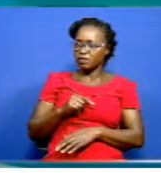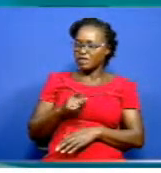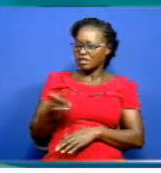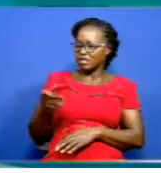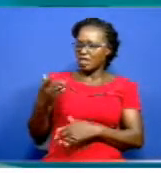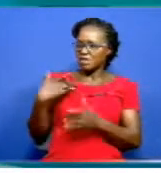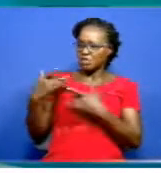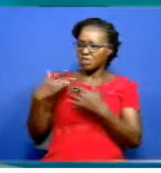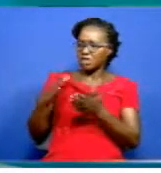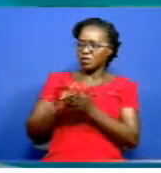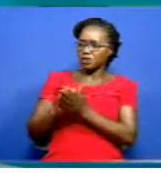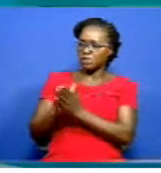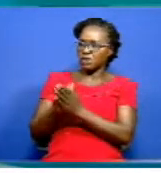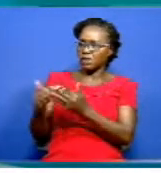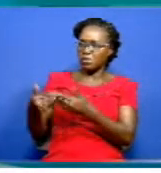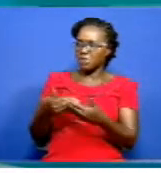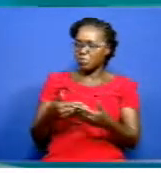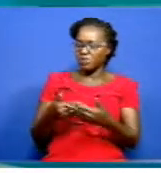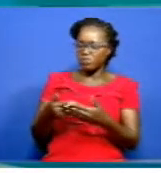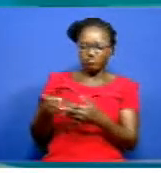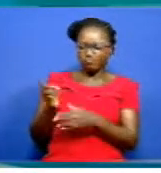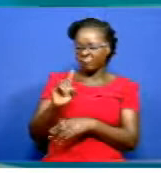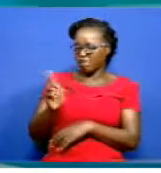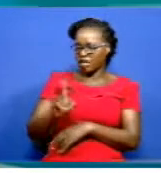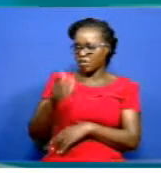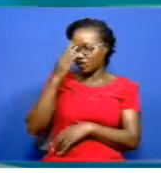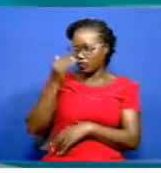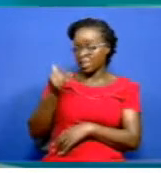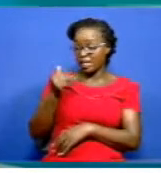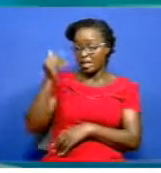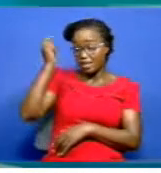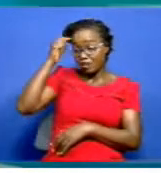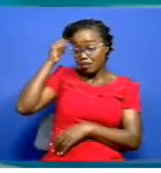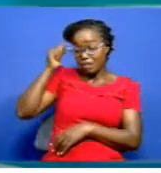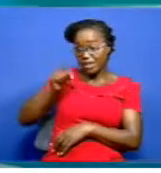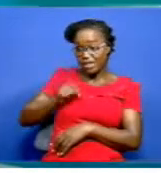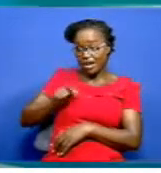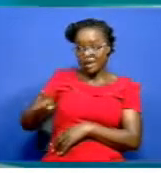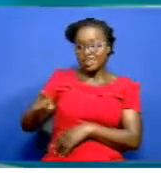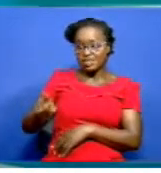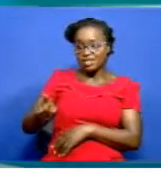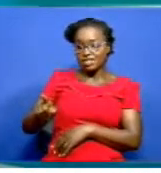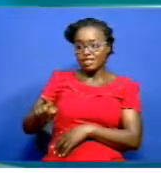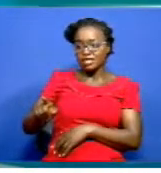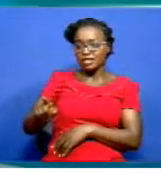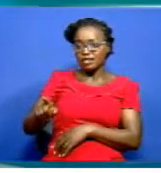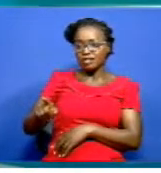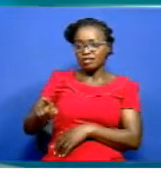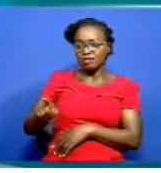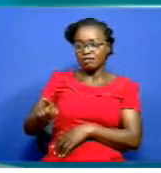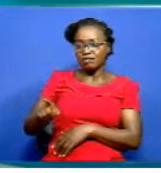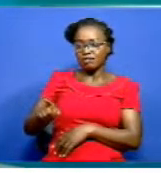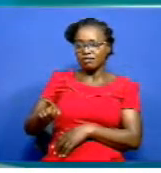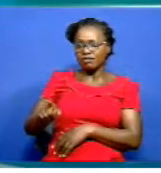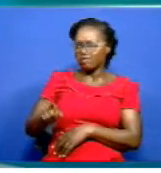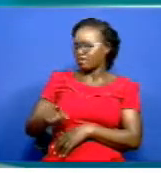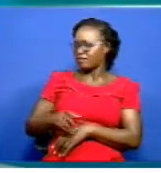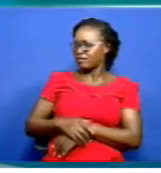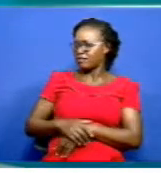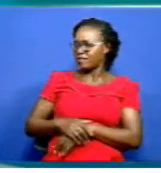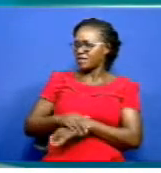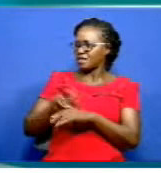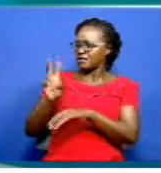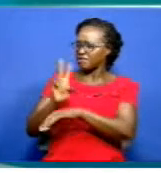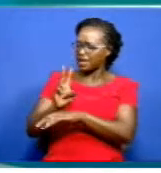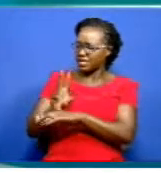mtoto. Kisa na maana ni kwa sababu kwa akili yake jinsi alivyo kwa wakati huo, haoni